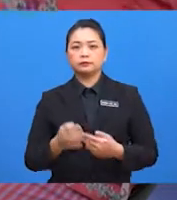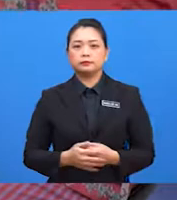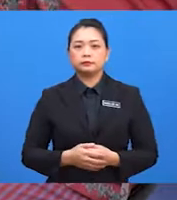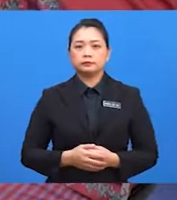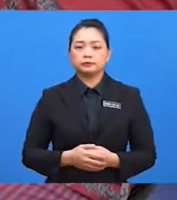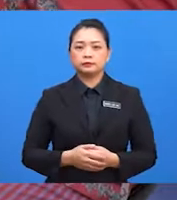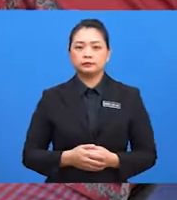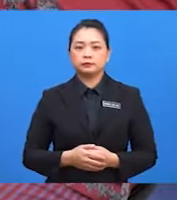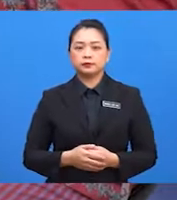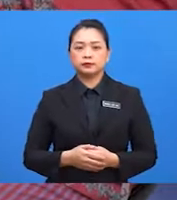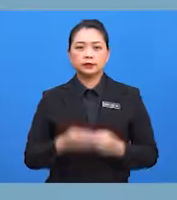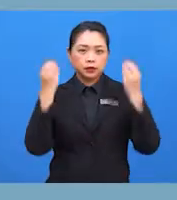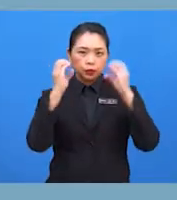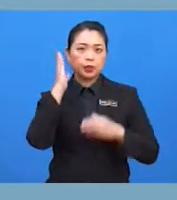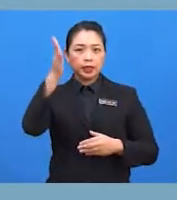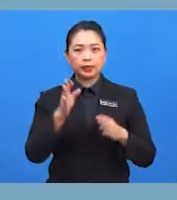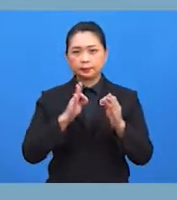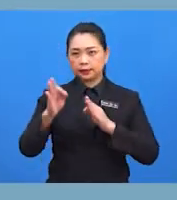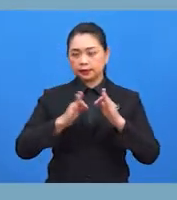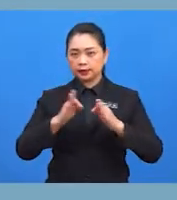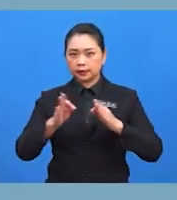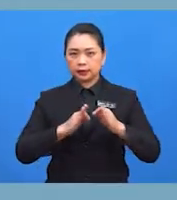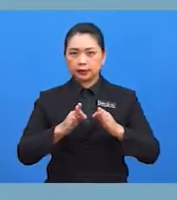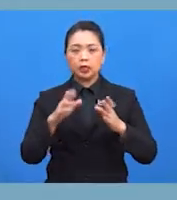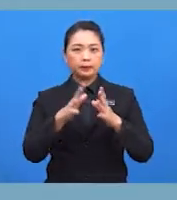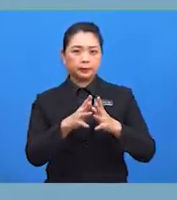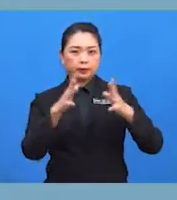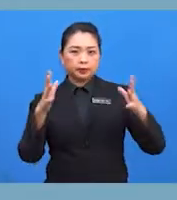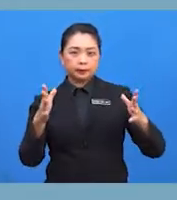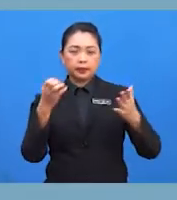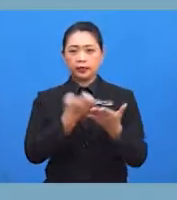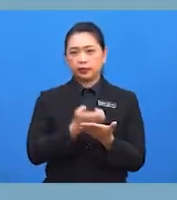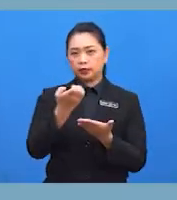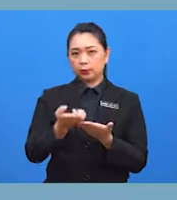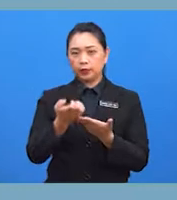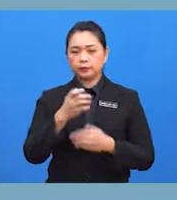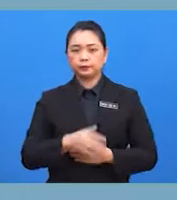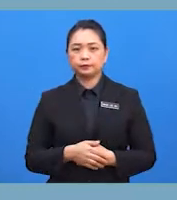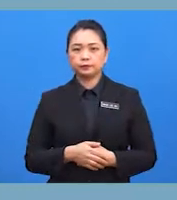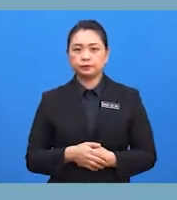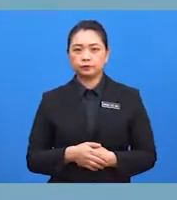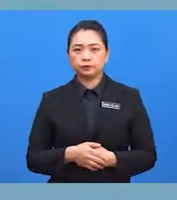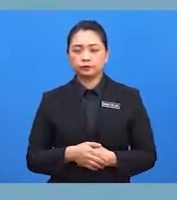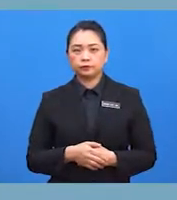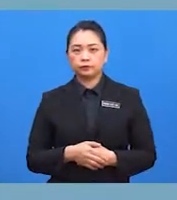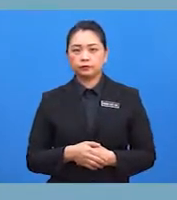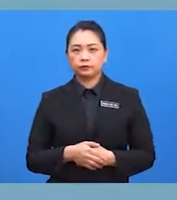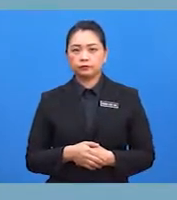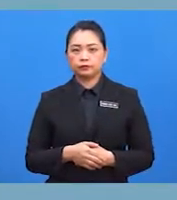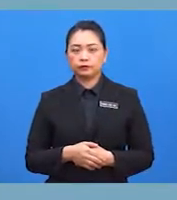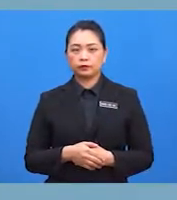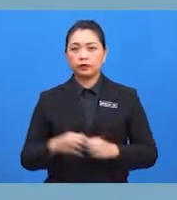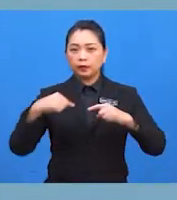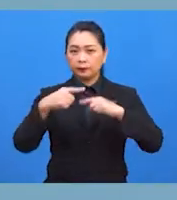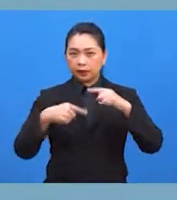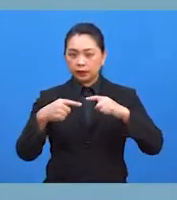Okay, saya akan menerangkan pengembangan ekonomi. Pengembangan ekonomi berlaku apabila pendapatan